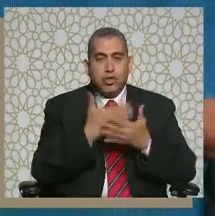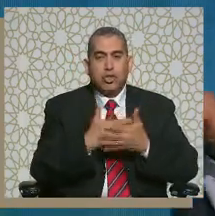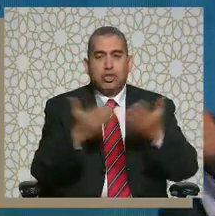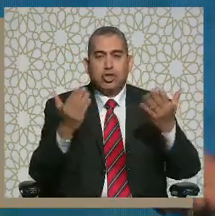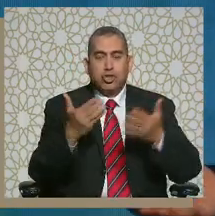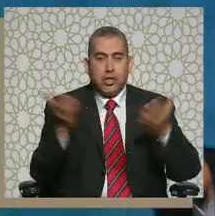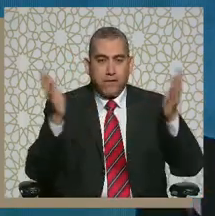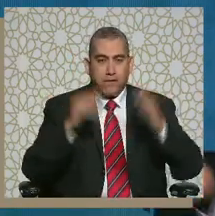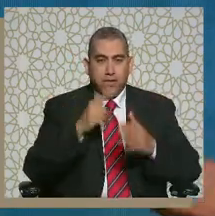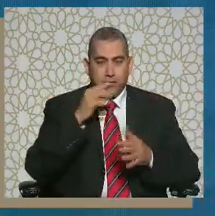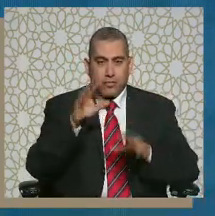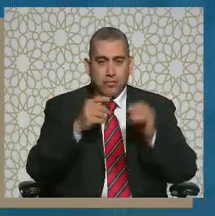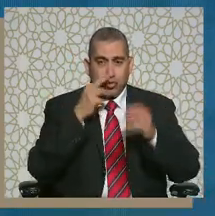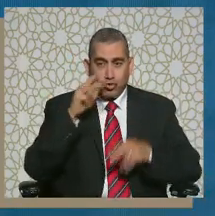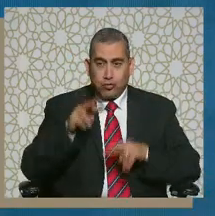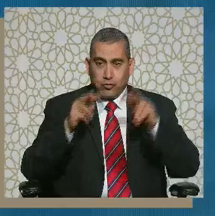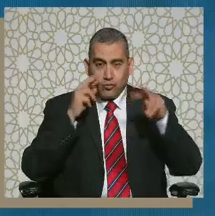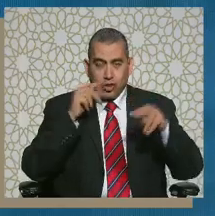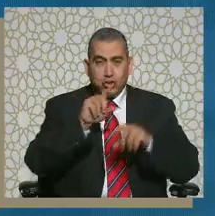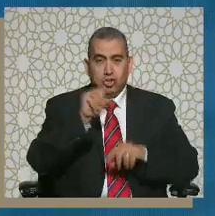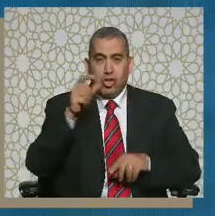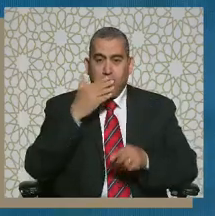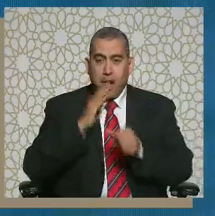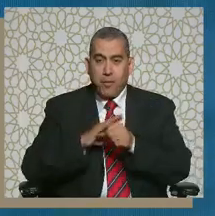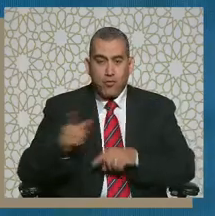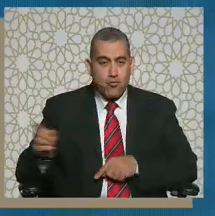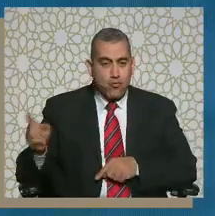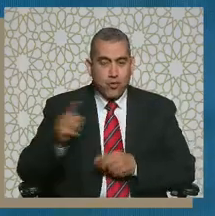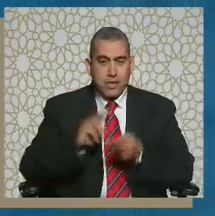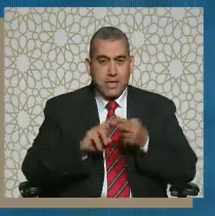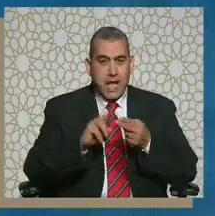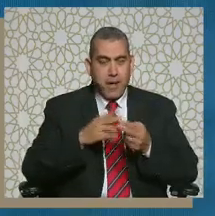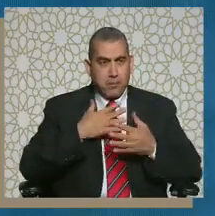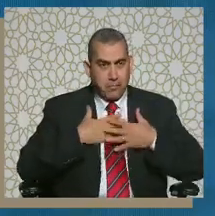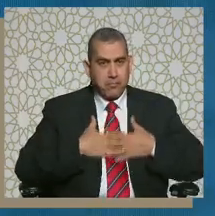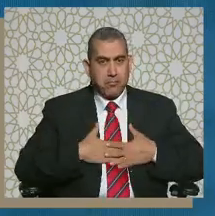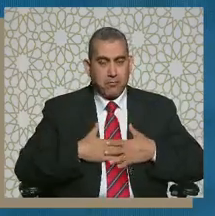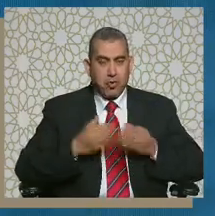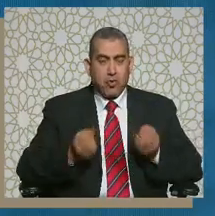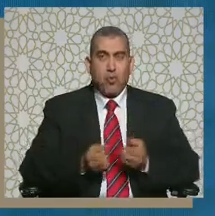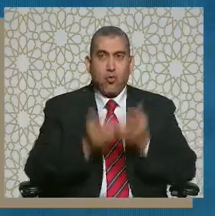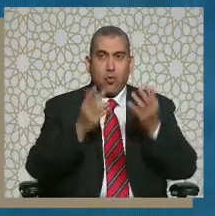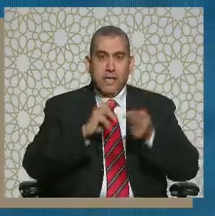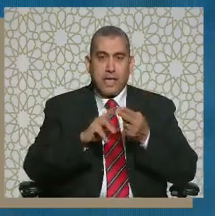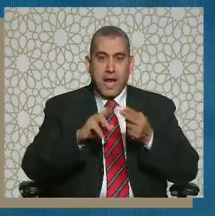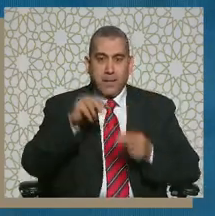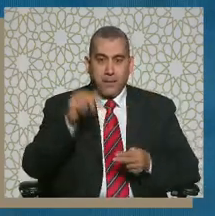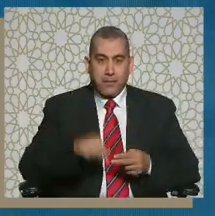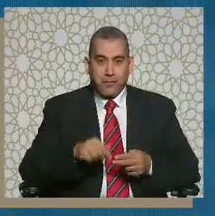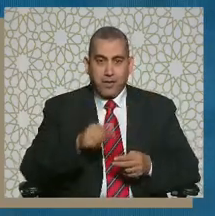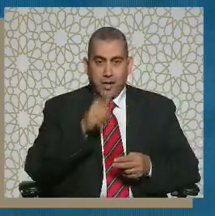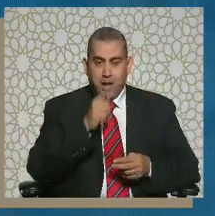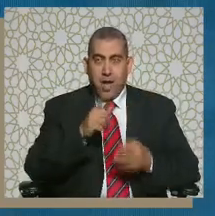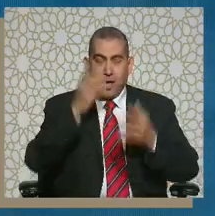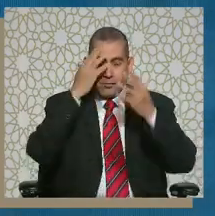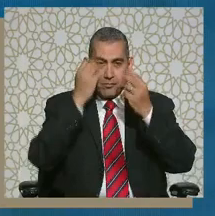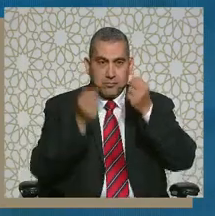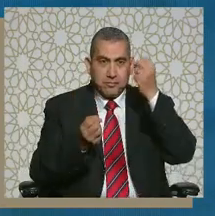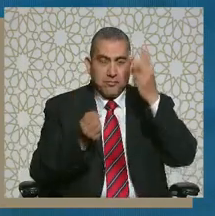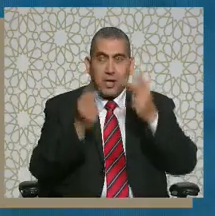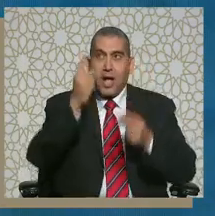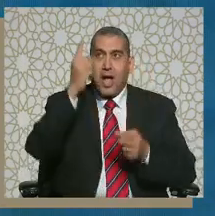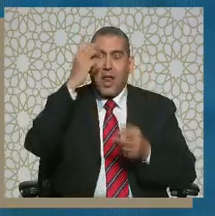وادينا شايفين عايشين الشهر كله في سلام وفي انوان من السلام ابدعها الله سبحانه وتعالى